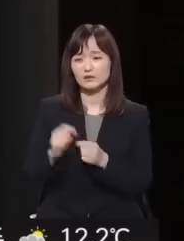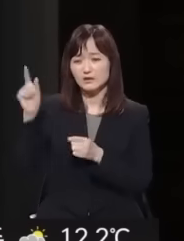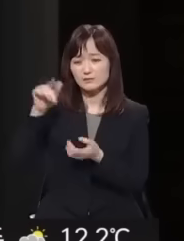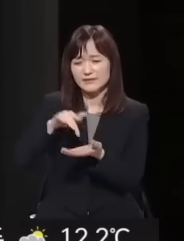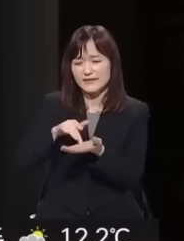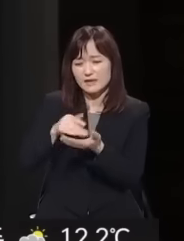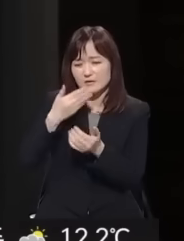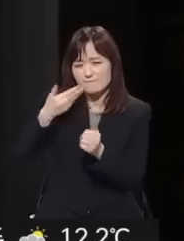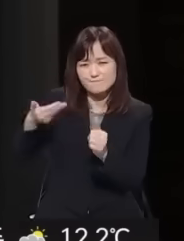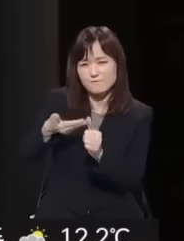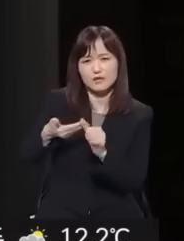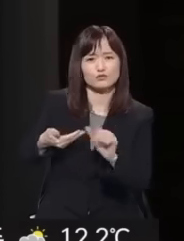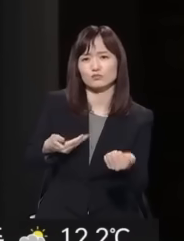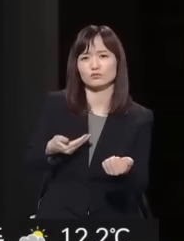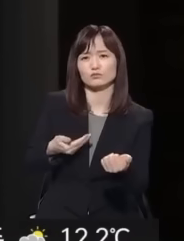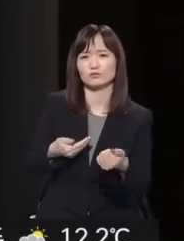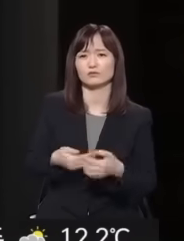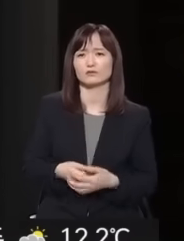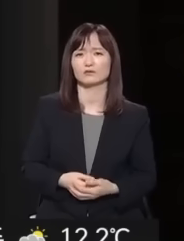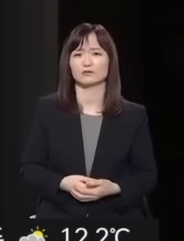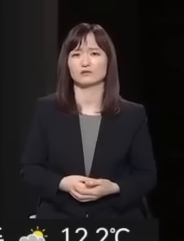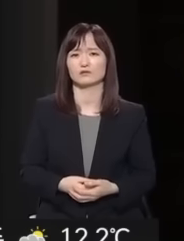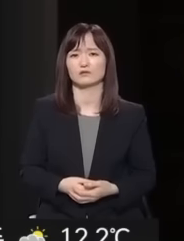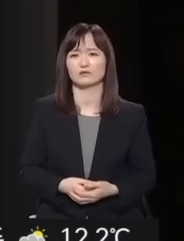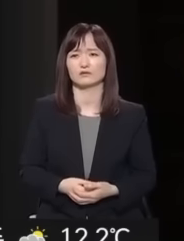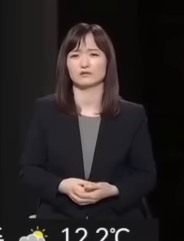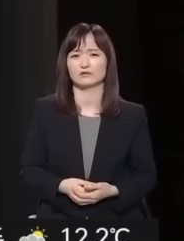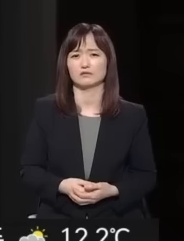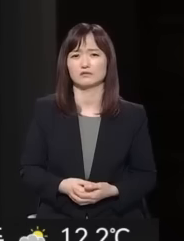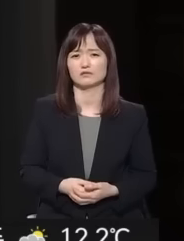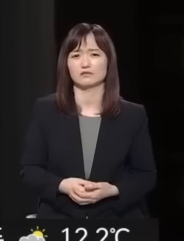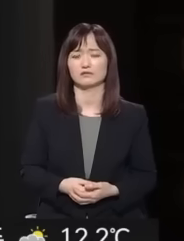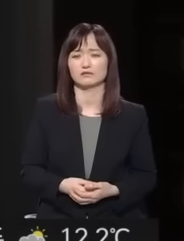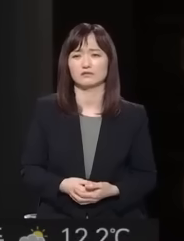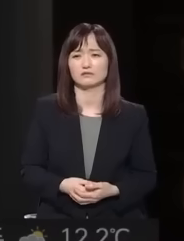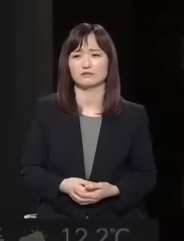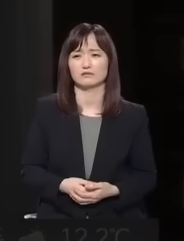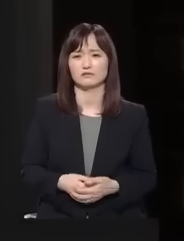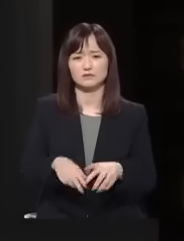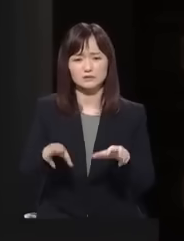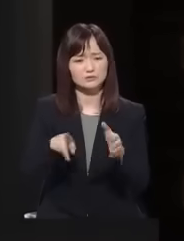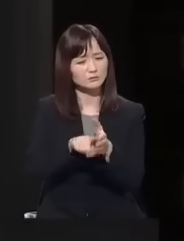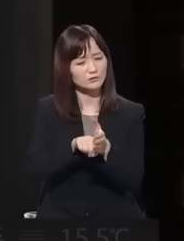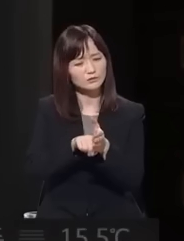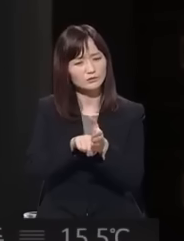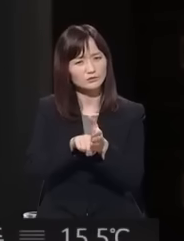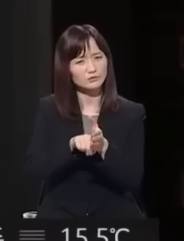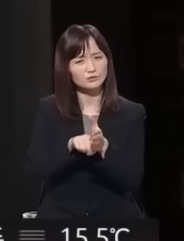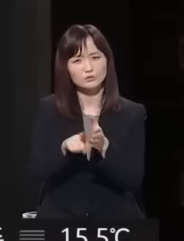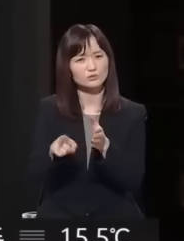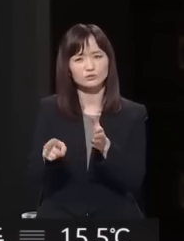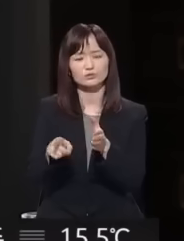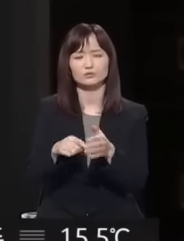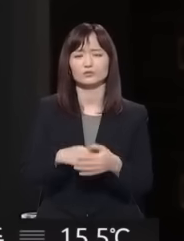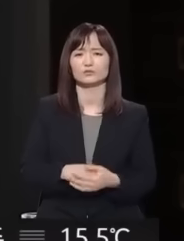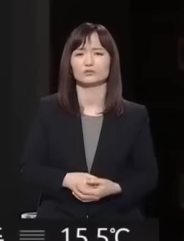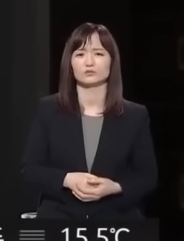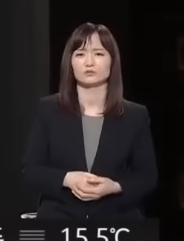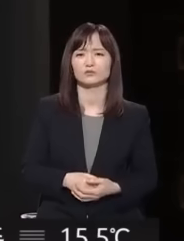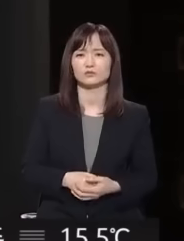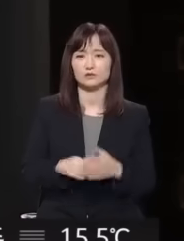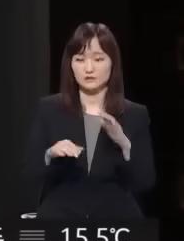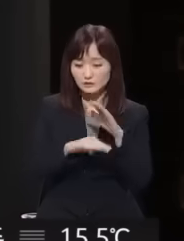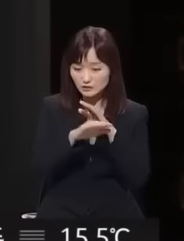많은데 와 진짜 저는 아직도 잘 믿기지가 않는데 자이 집안에이